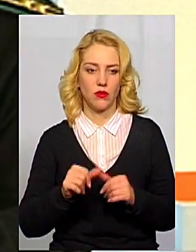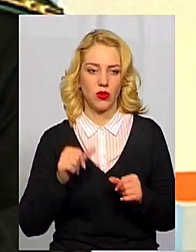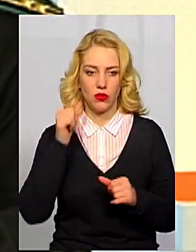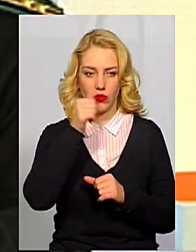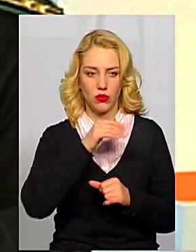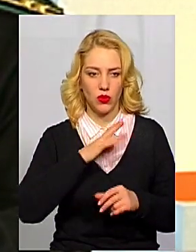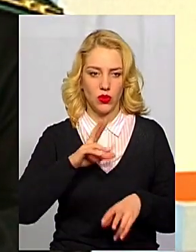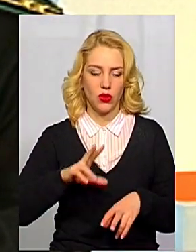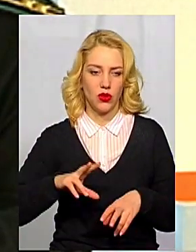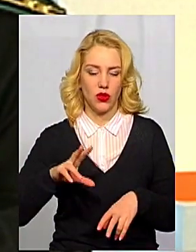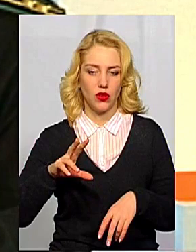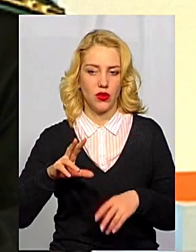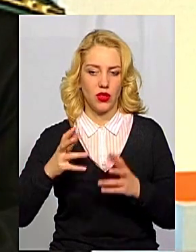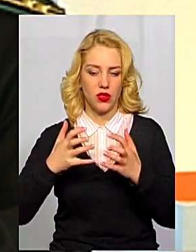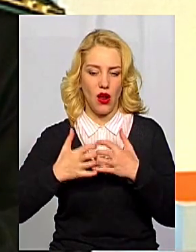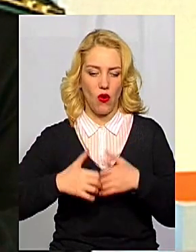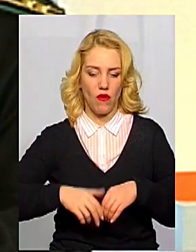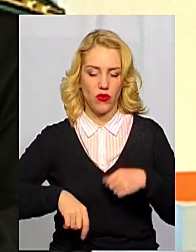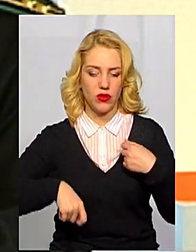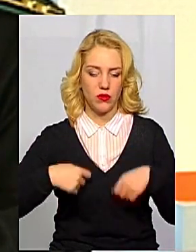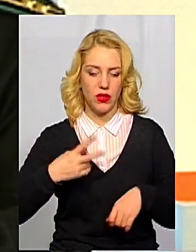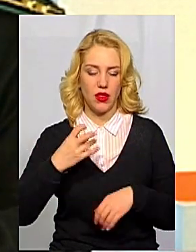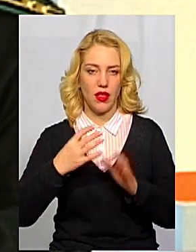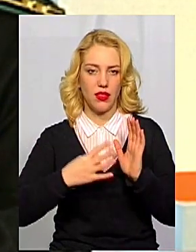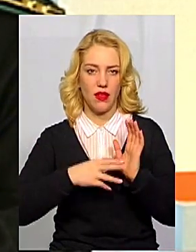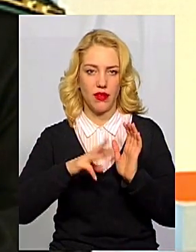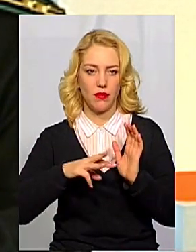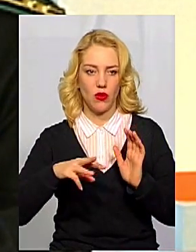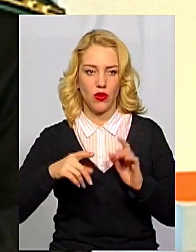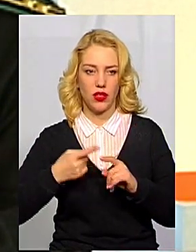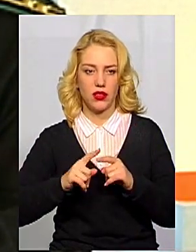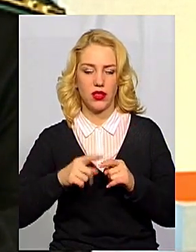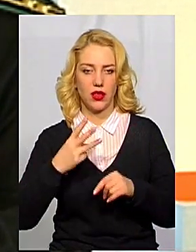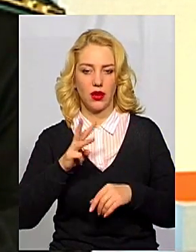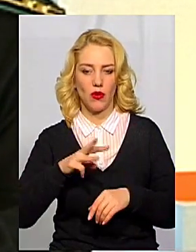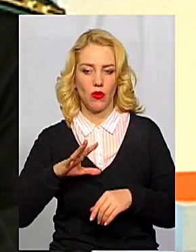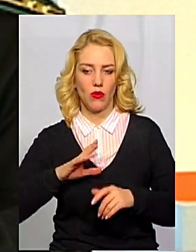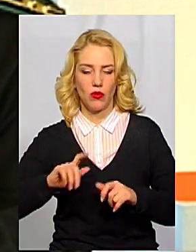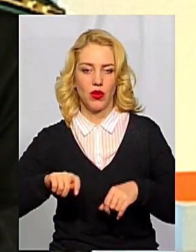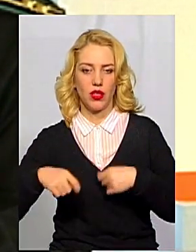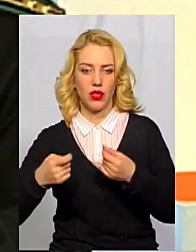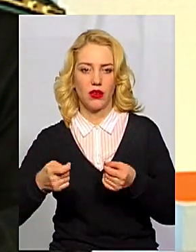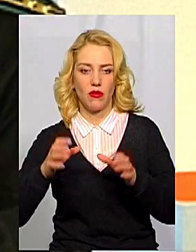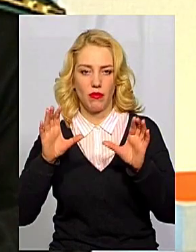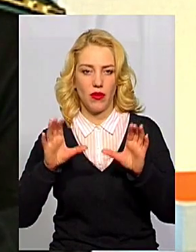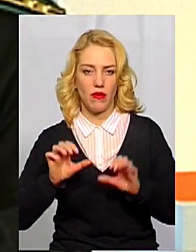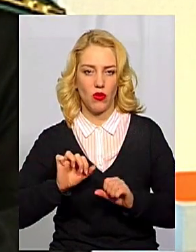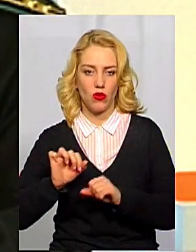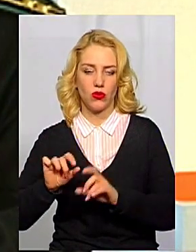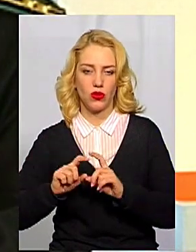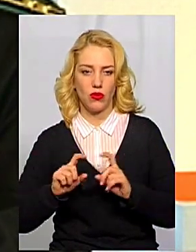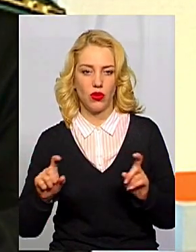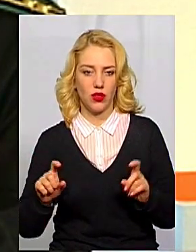було розраховано збитків на 9 мільйонів гривень в загальному. З них було на 3 мільйони передано правоохоронні органи для встановлення осіб, які